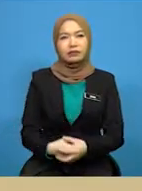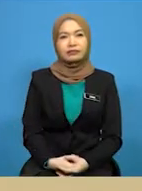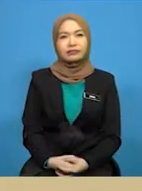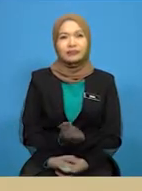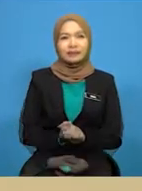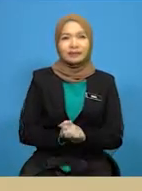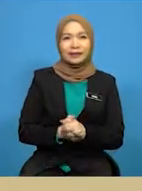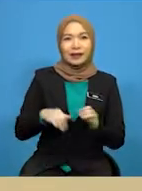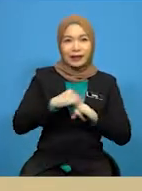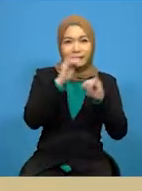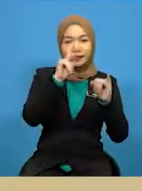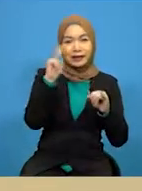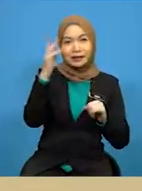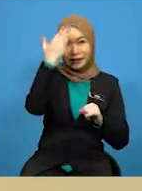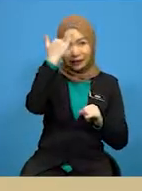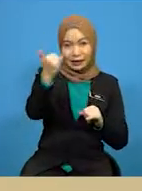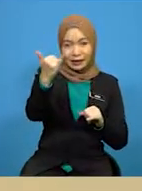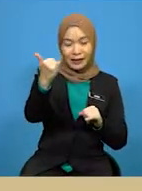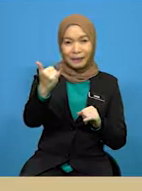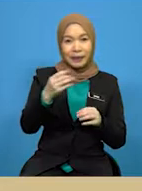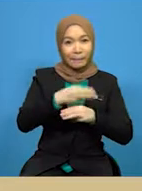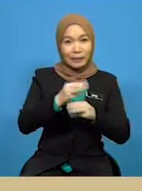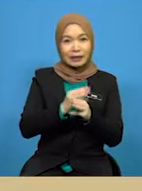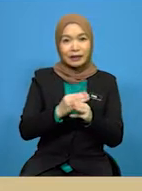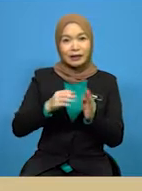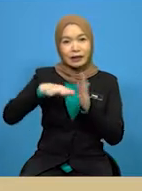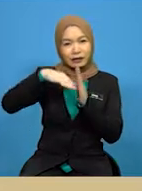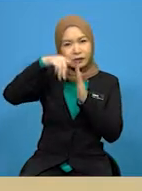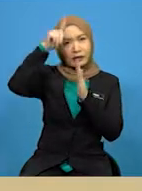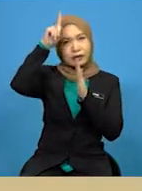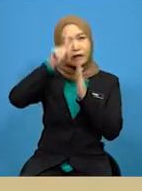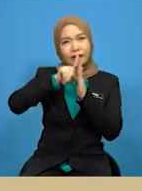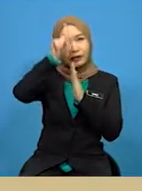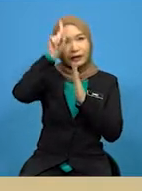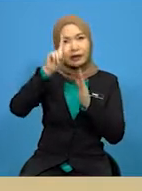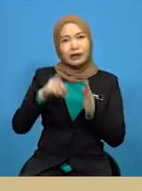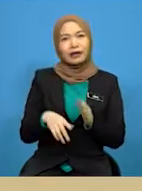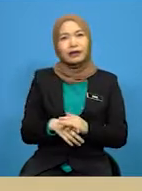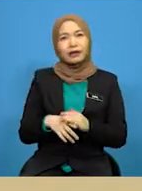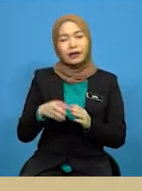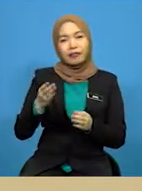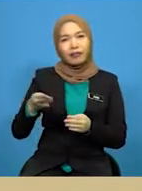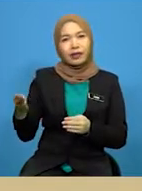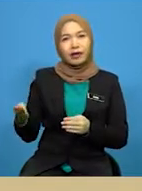Terangkan mengapa isu kenaikan harga sesuatu barang perlu ditangani oleh sesebuah negara.